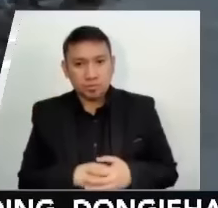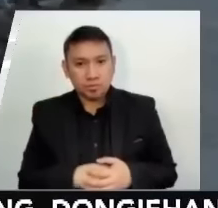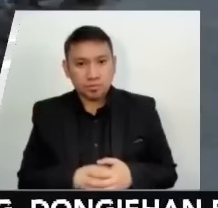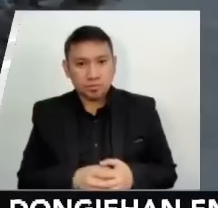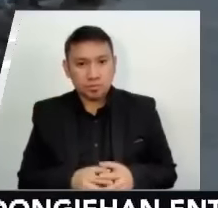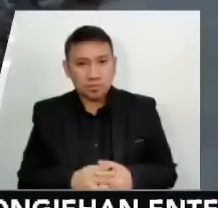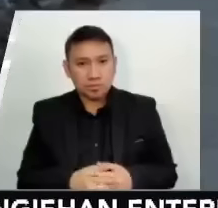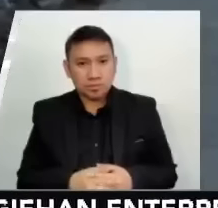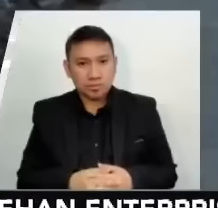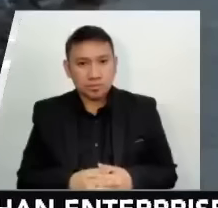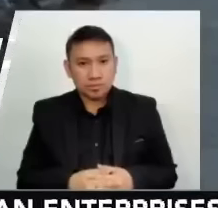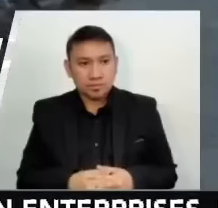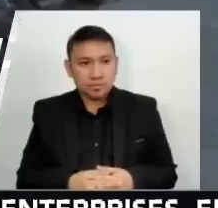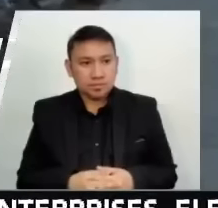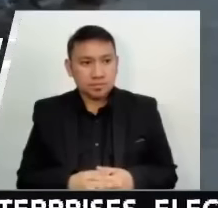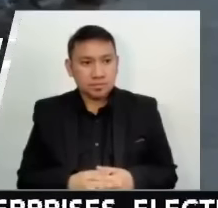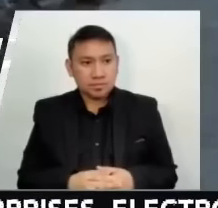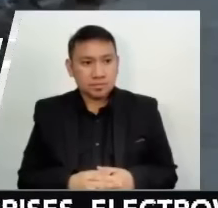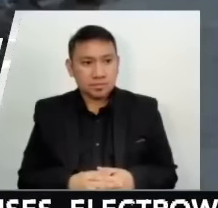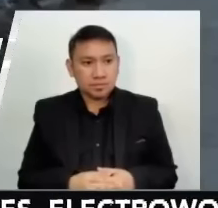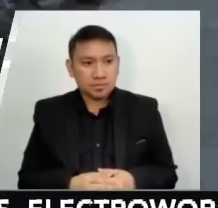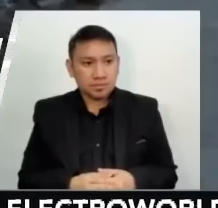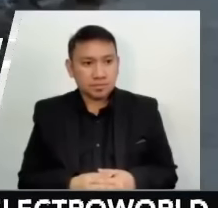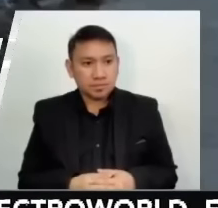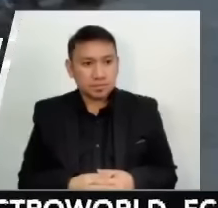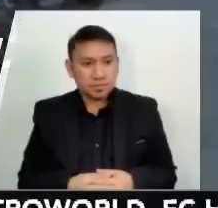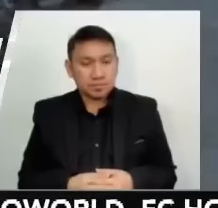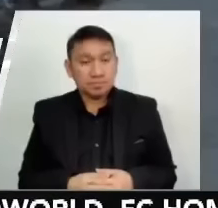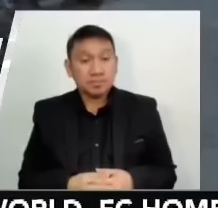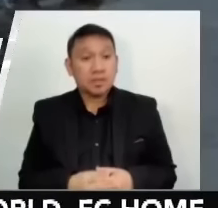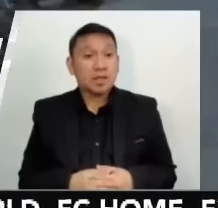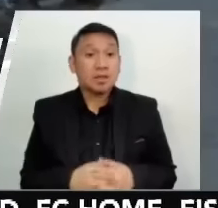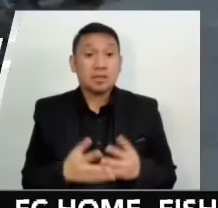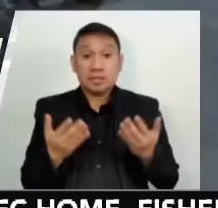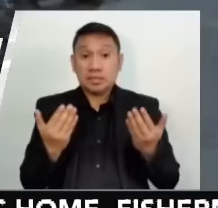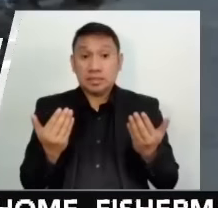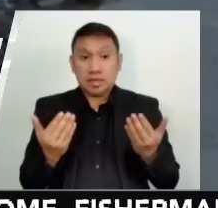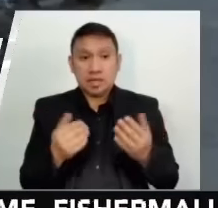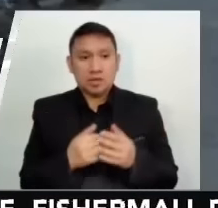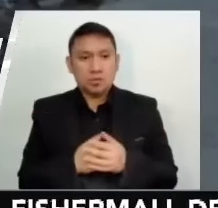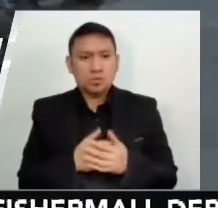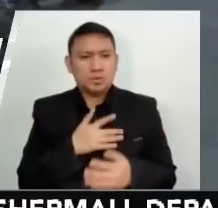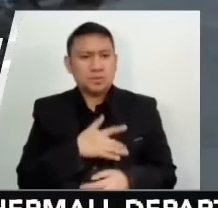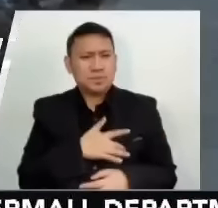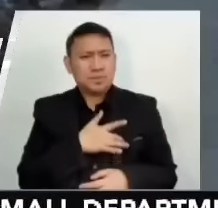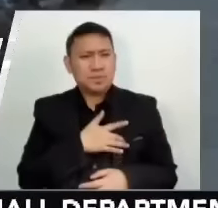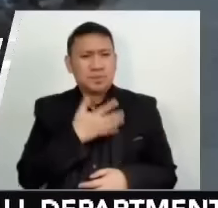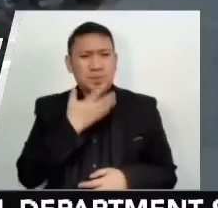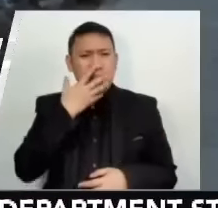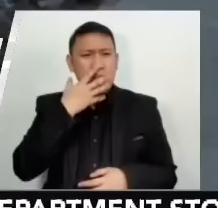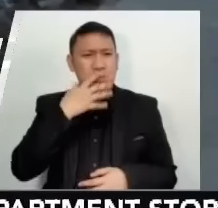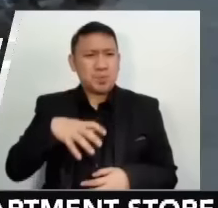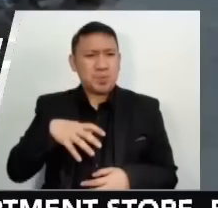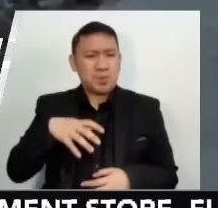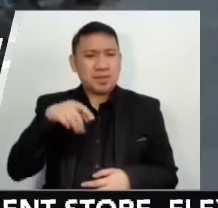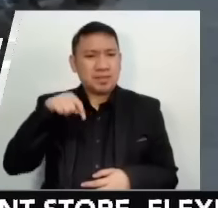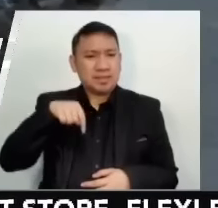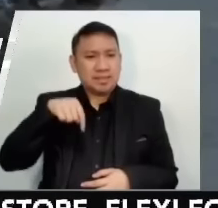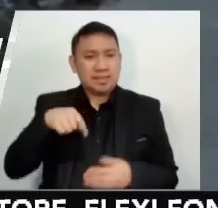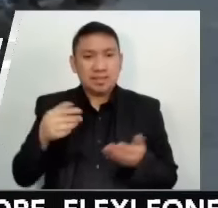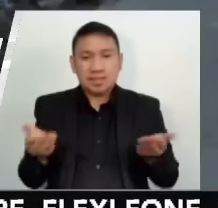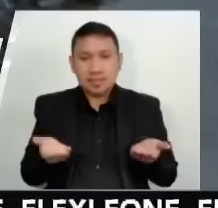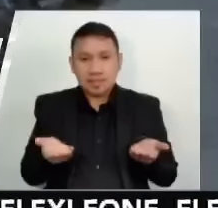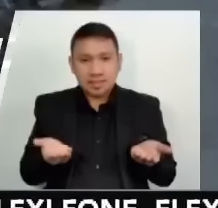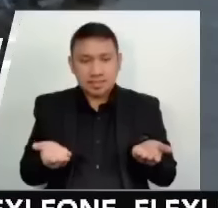violation Igan sa mga oras na ito medyo Ramdam na yung init ng panahon dito sa Barangay Santa Clara sa